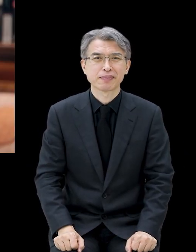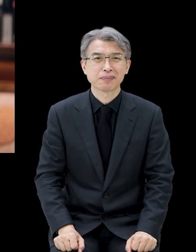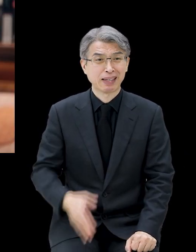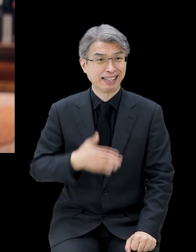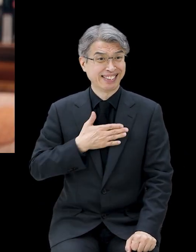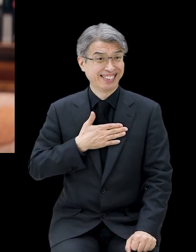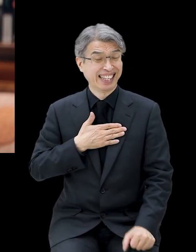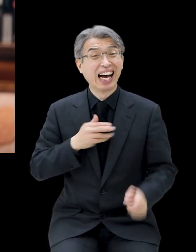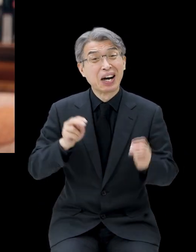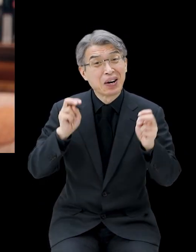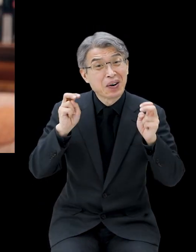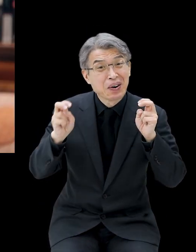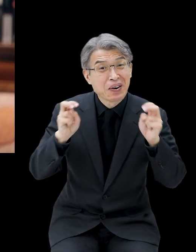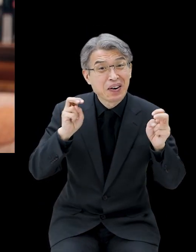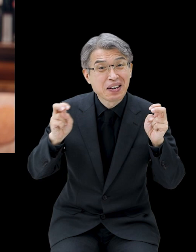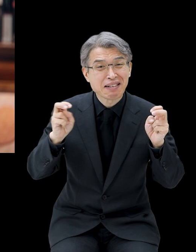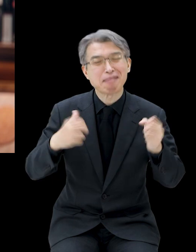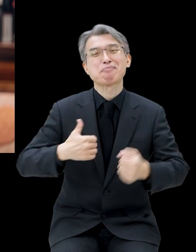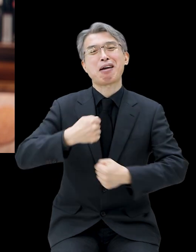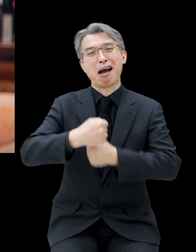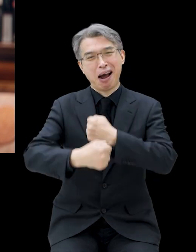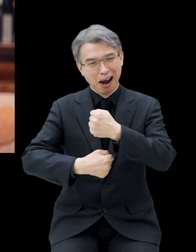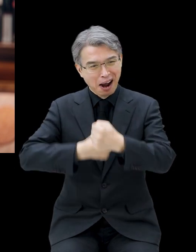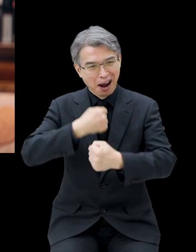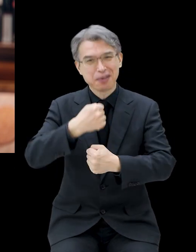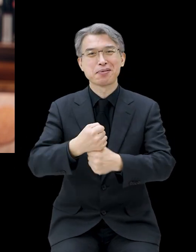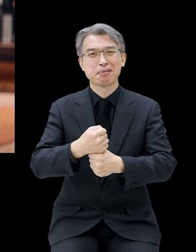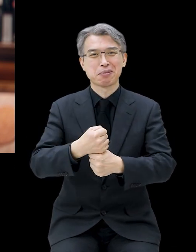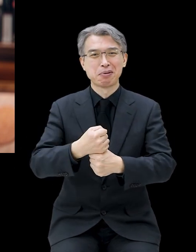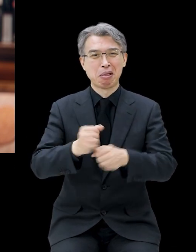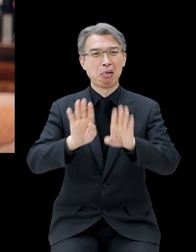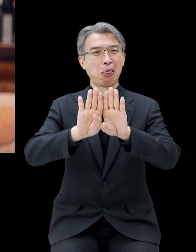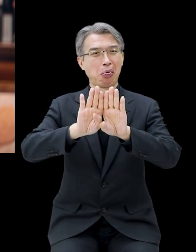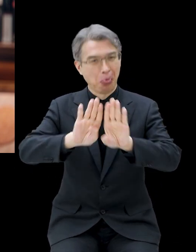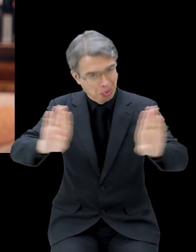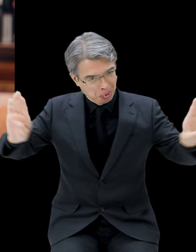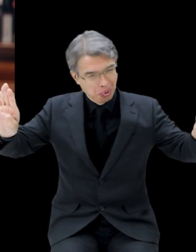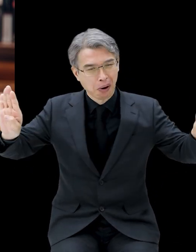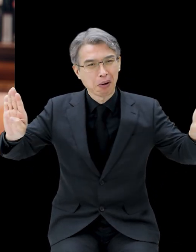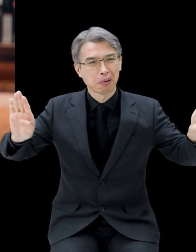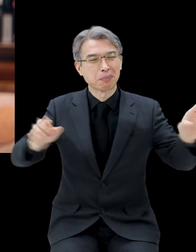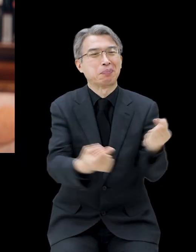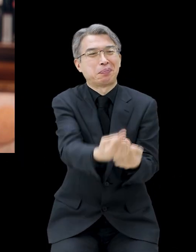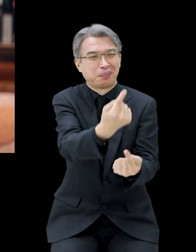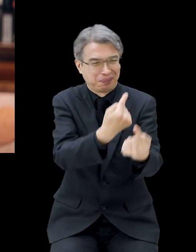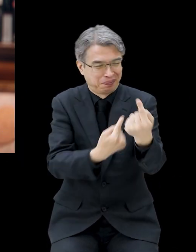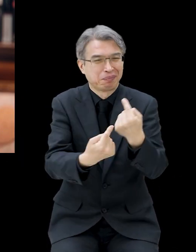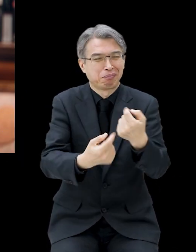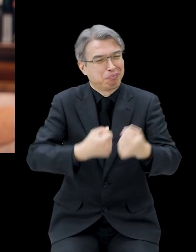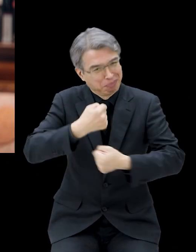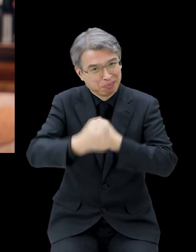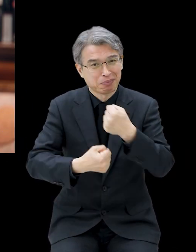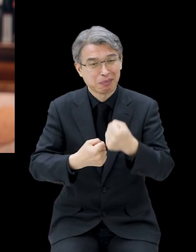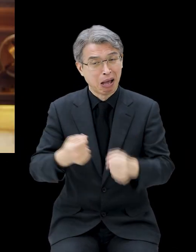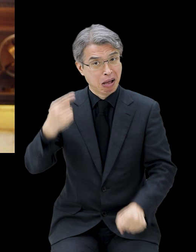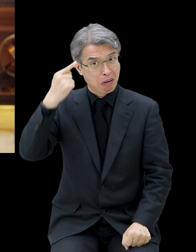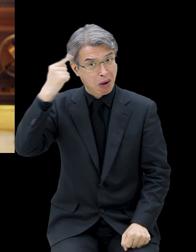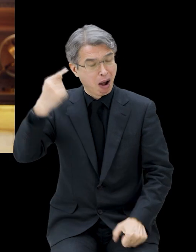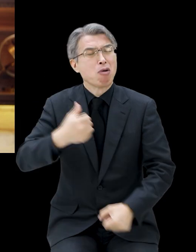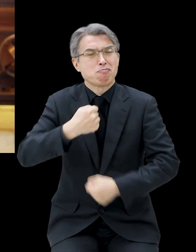네, 우리 회사는 가장 자유롭고요. 개방된 회사입니다. 자유롭게 개발을 할수